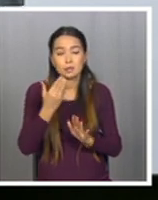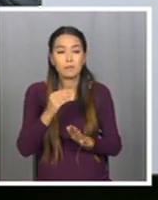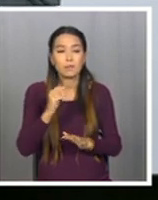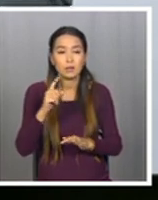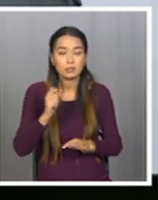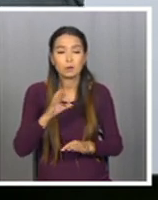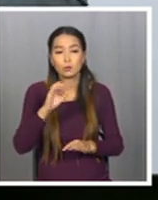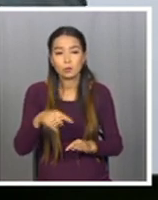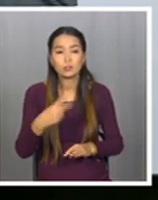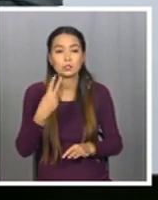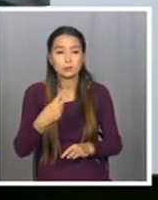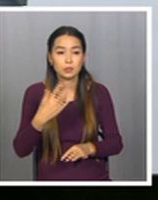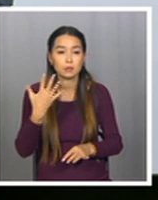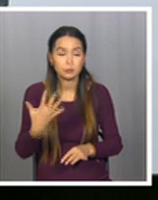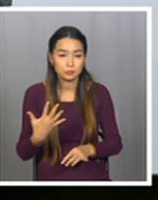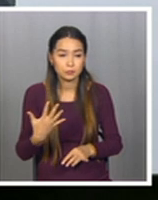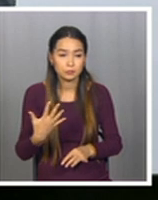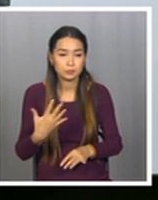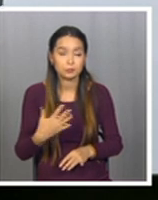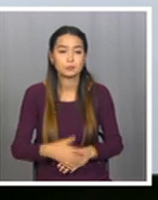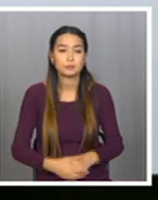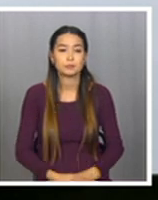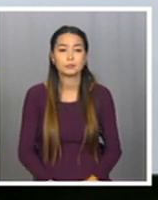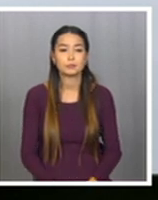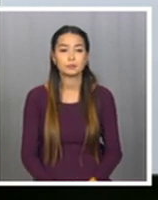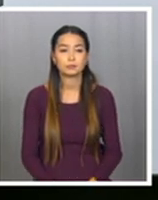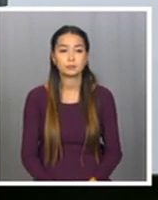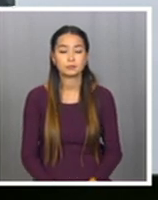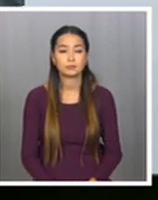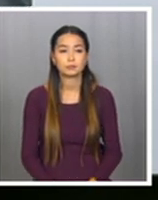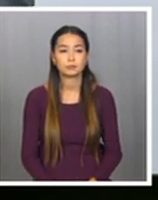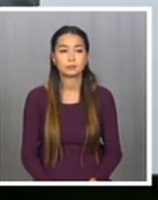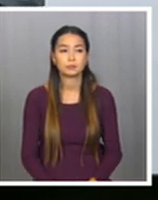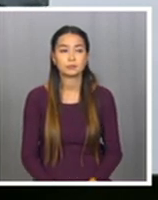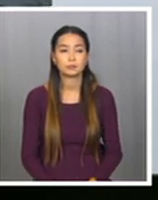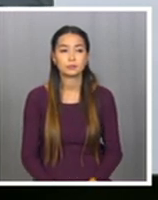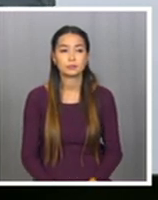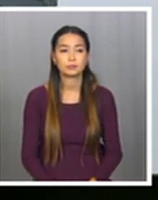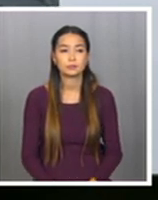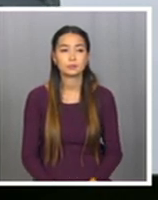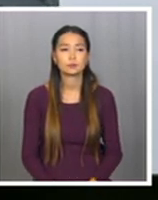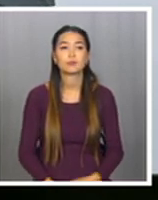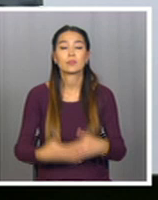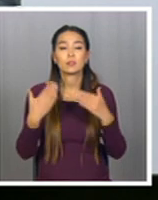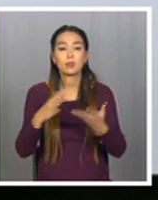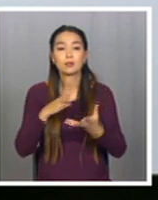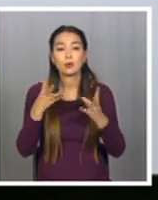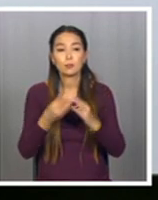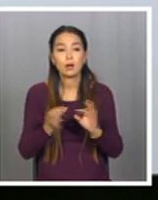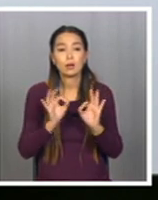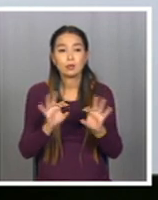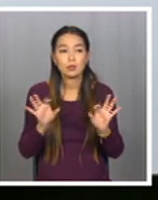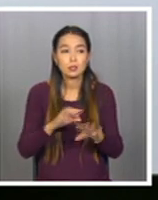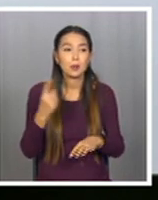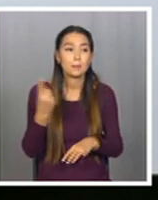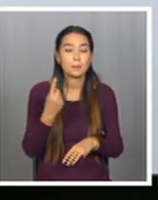0.125 радианға тең. Енді Айтылған нәрселер бойынша ең бірінші